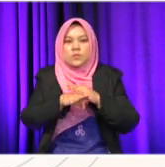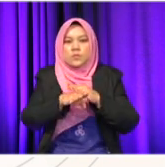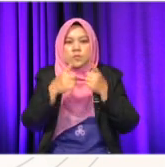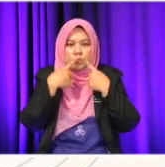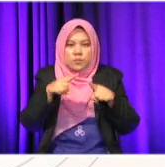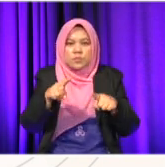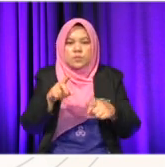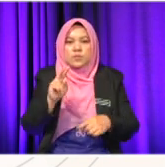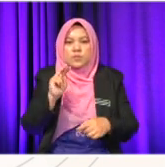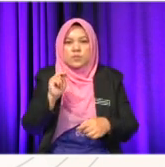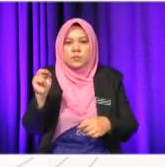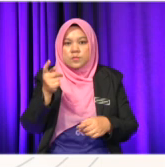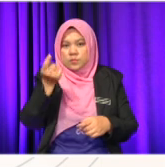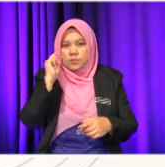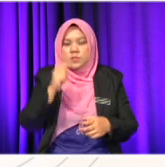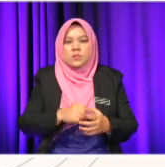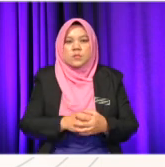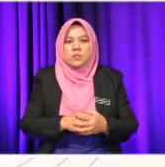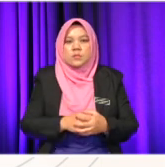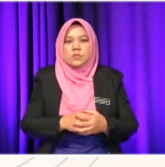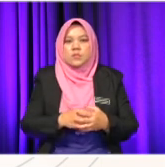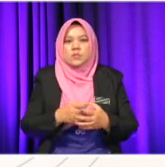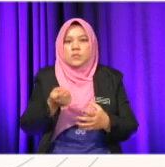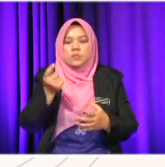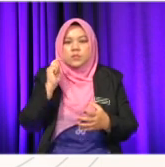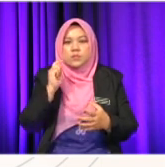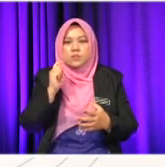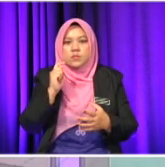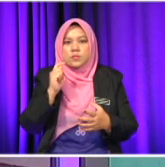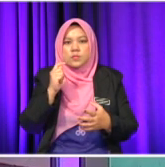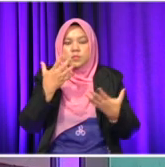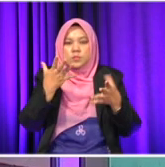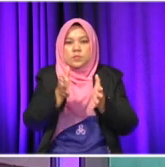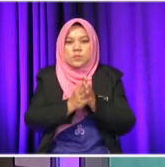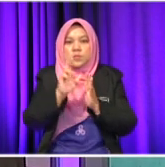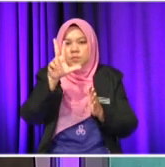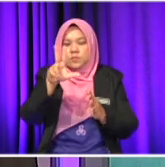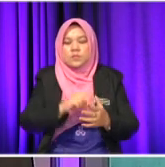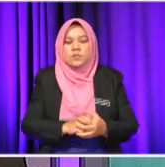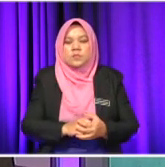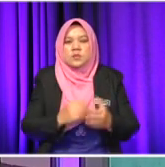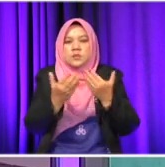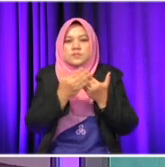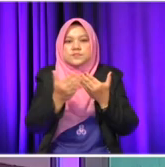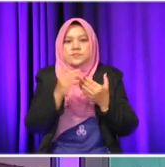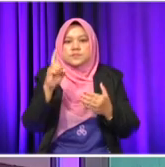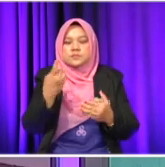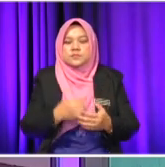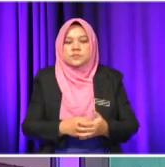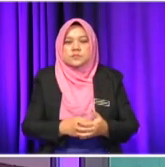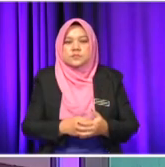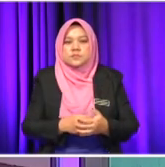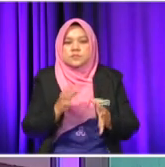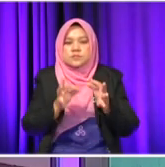tadi Nak tiga saja yang kamu udah belajar 11 tak akan kamu tak boleh ingat Oke kamu ambil yang simpel saja murid-murid kalau